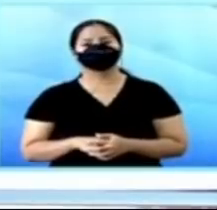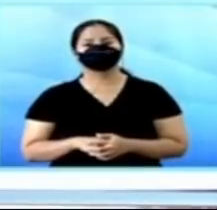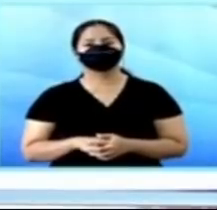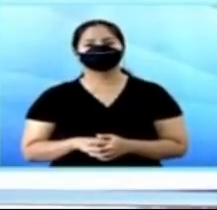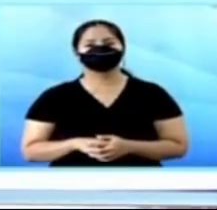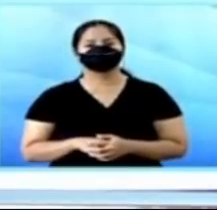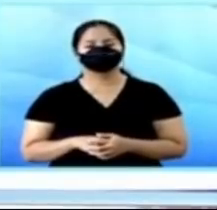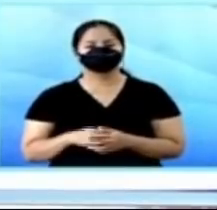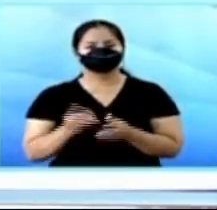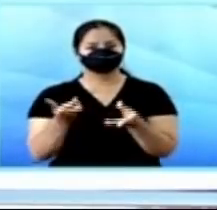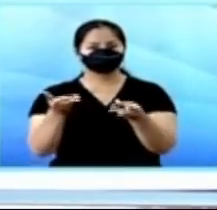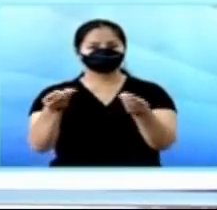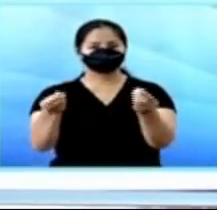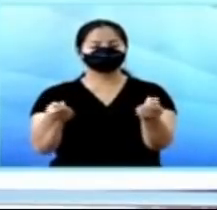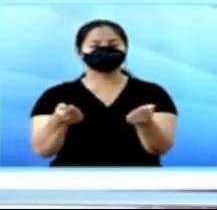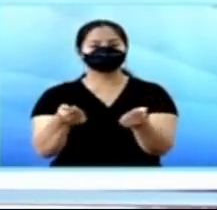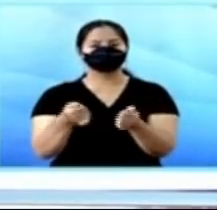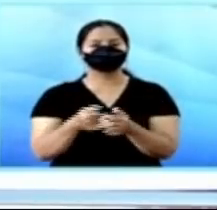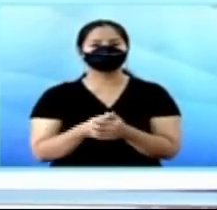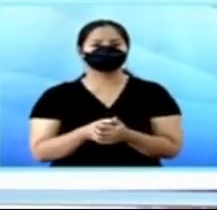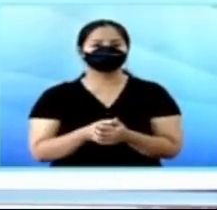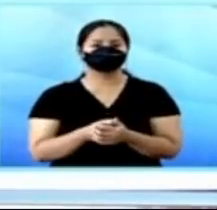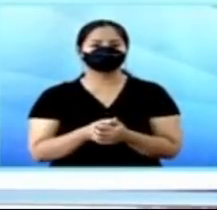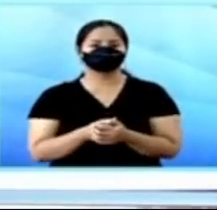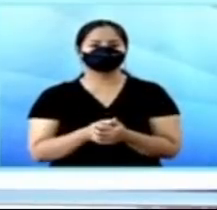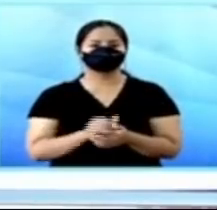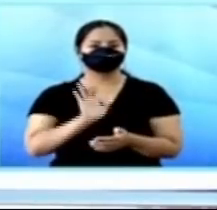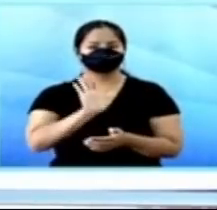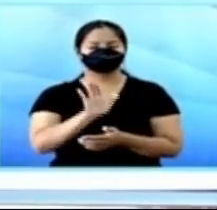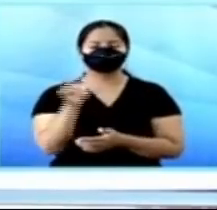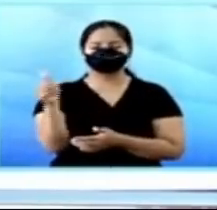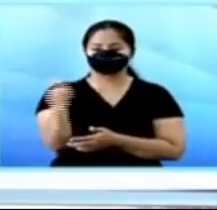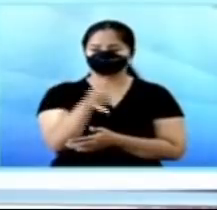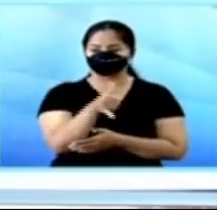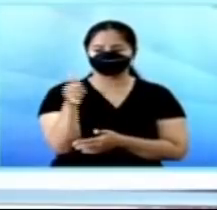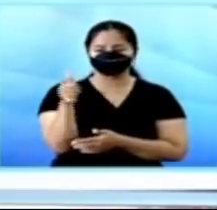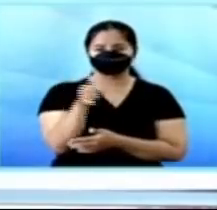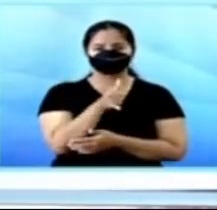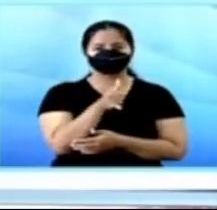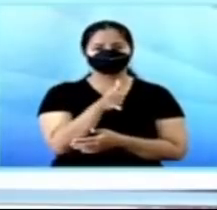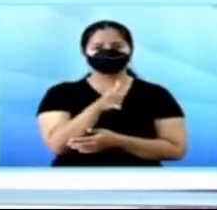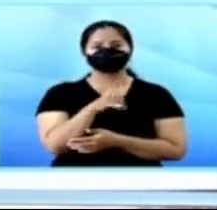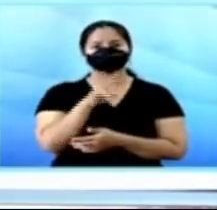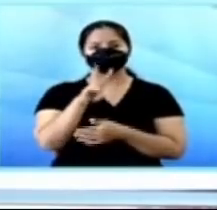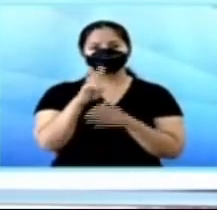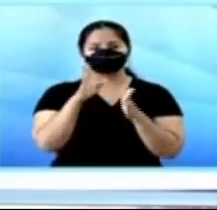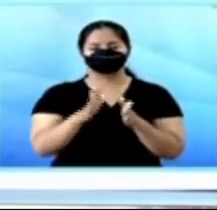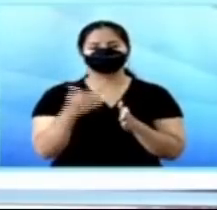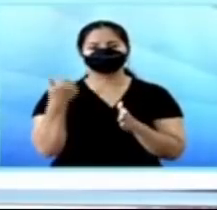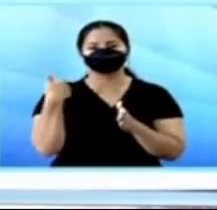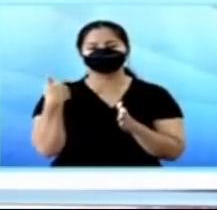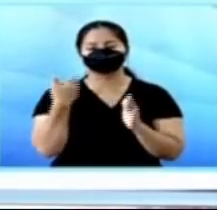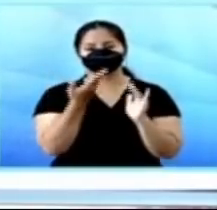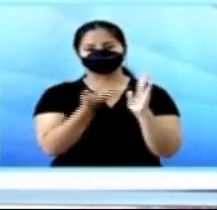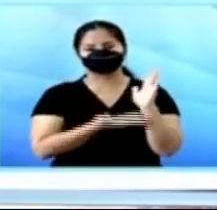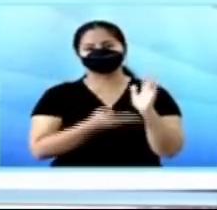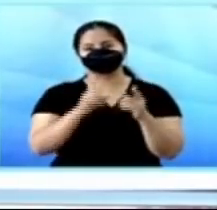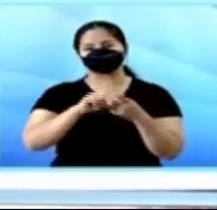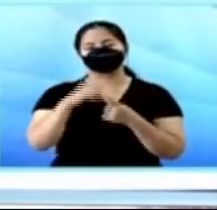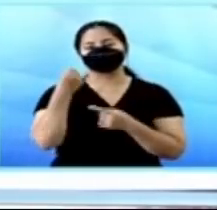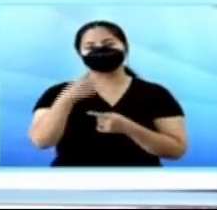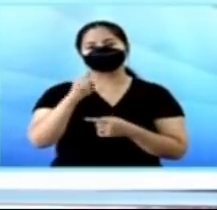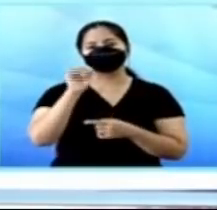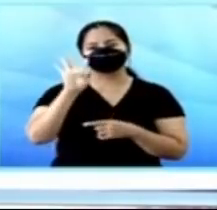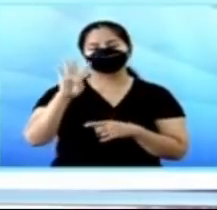ซึ่งรายละเอียดของการเคลื่อนไหวของทั้งสองคนนั้นมีดังนี้วันที่14กันยา